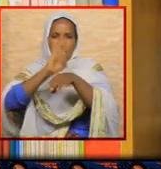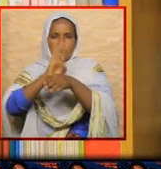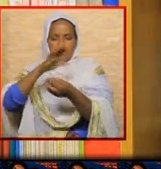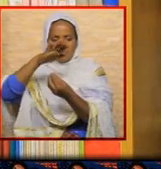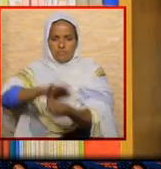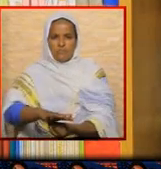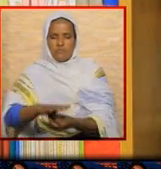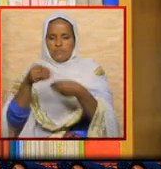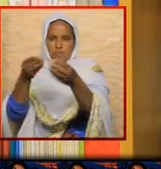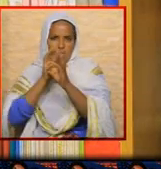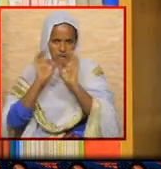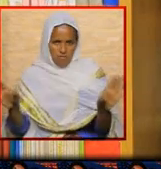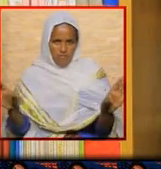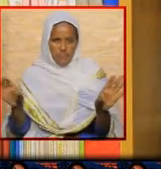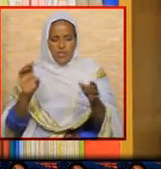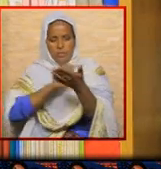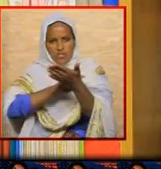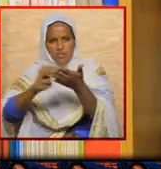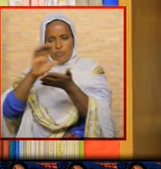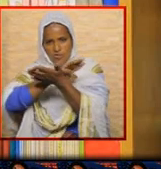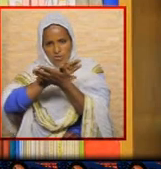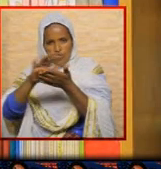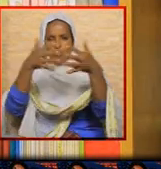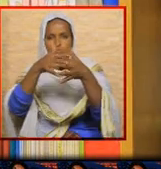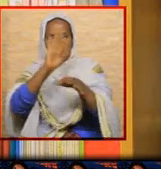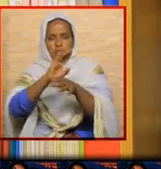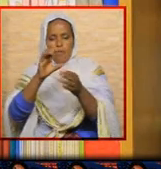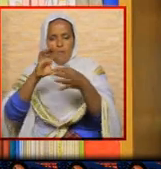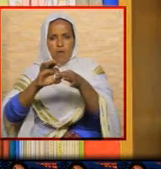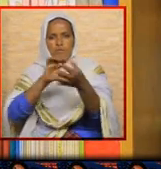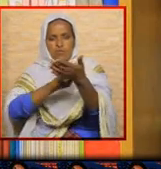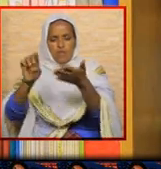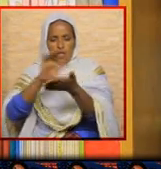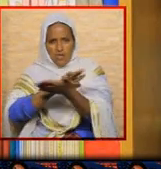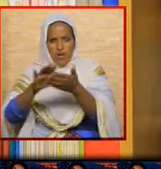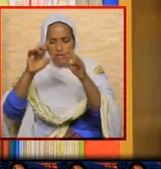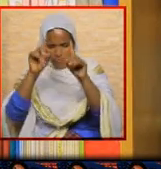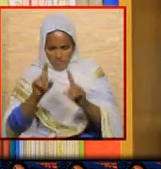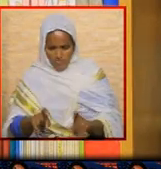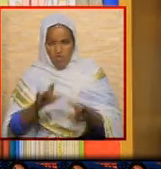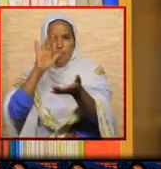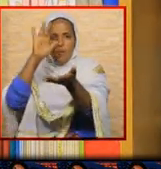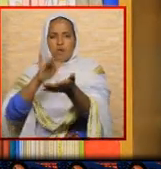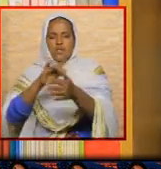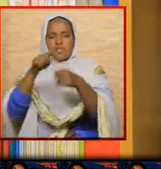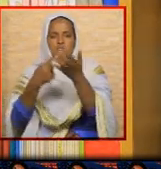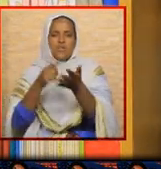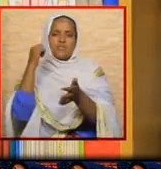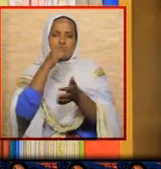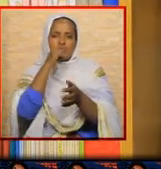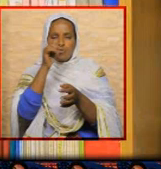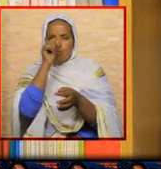አታውቅም። በቅድስናቸው በንጽህናቸው በቅተው የእግዚአብሔር መንግስት ለመውረስ ደርሰዋል። የማኅበረ ቅዱሳን ጥራትና ምርምር ማዕከል ስለ